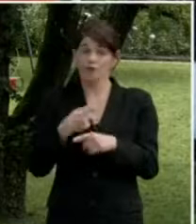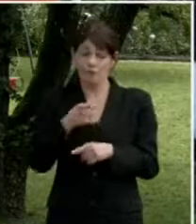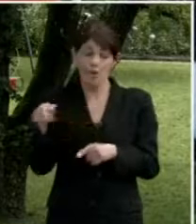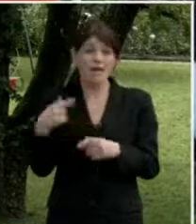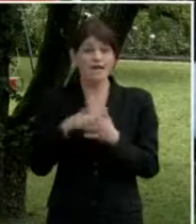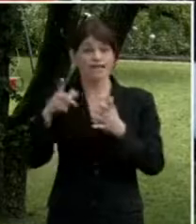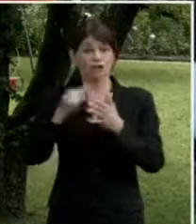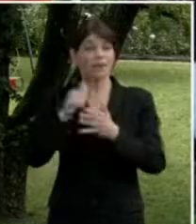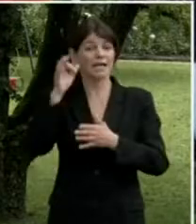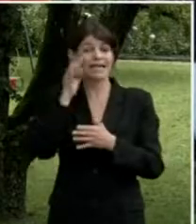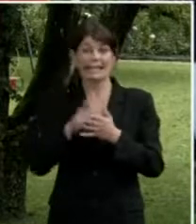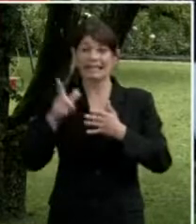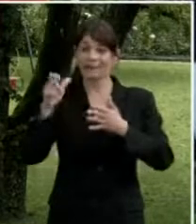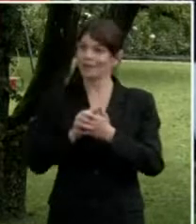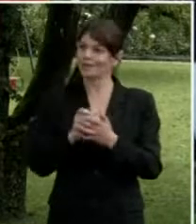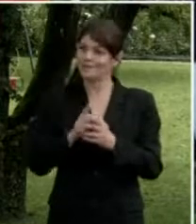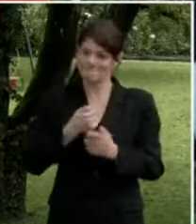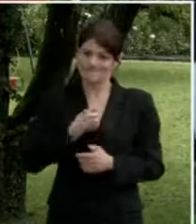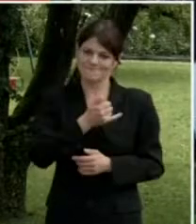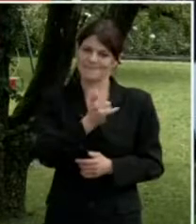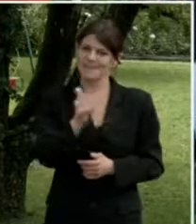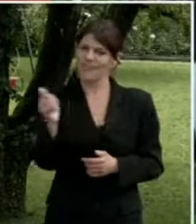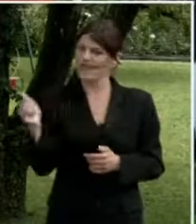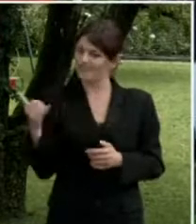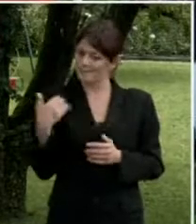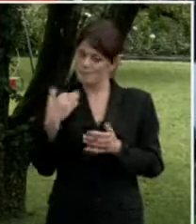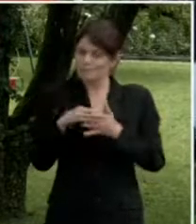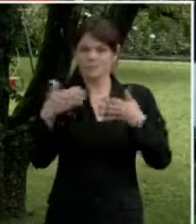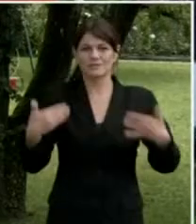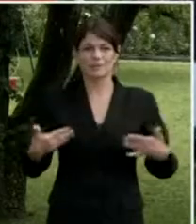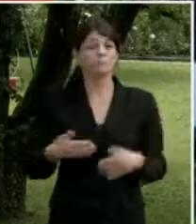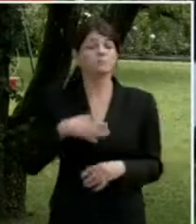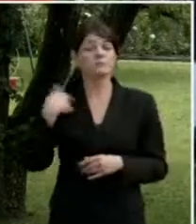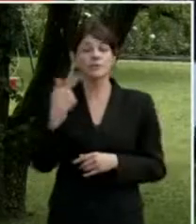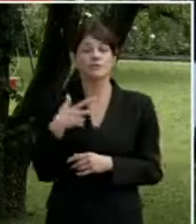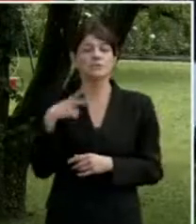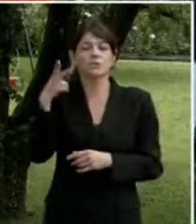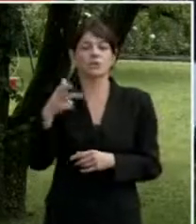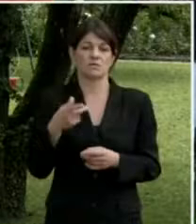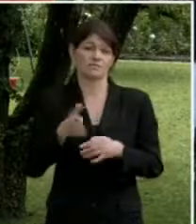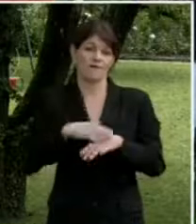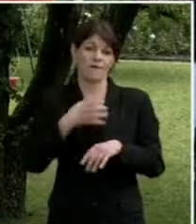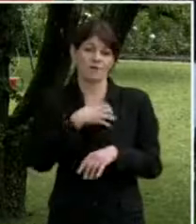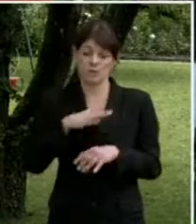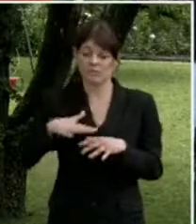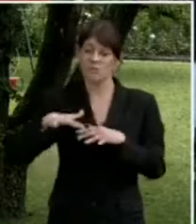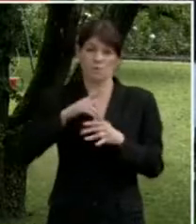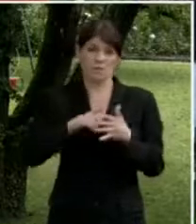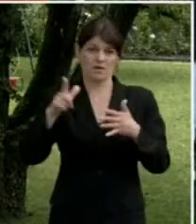und Liechtensteiner ausmacht. Wir sind stolz auf unser Fürstentum Liechtenstein.